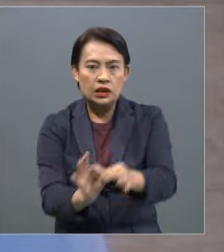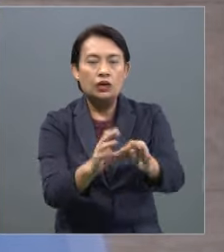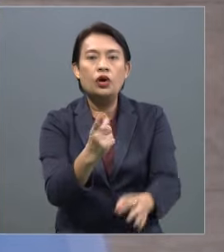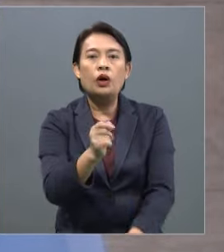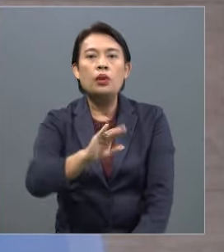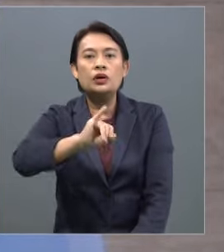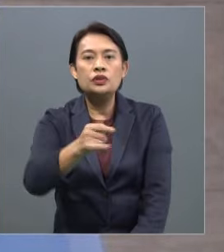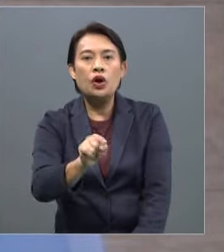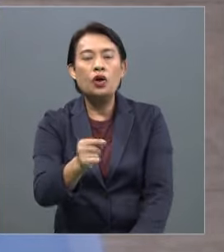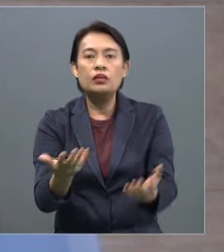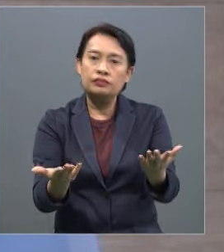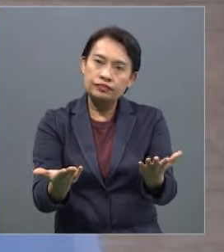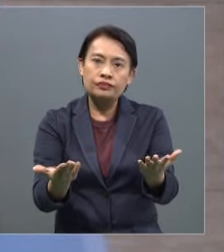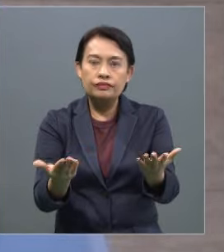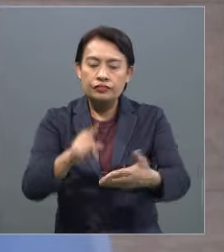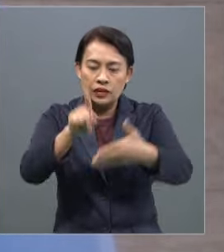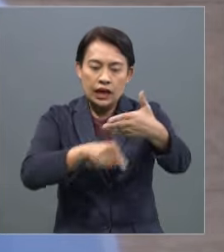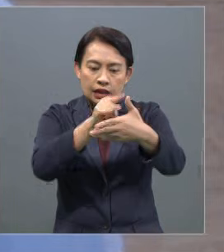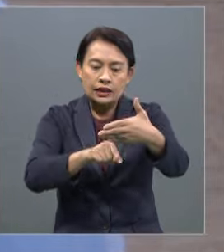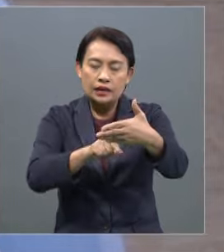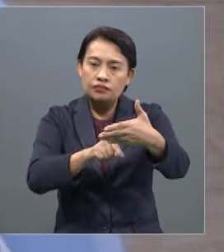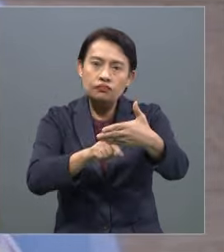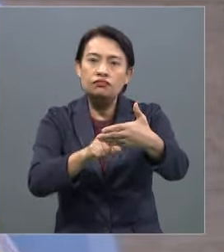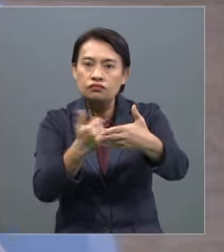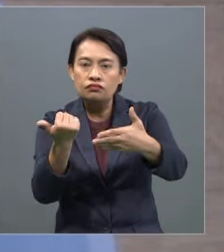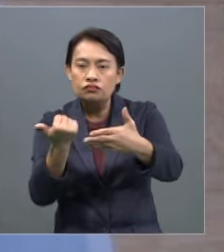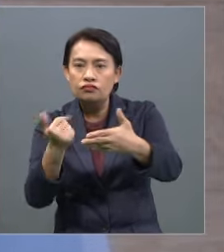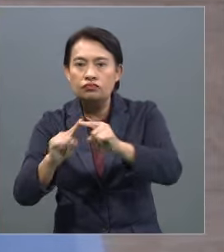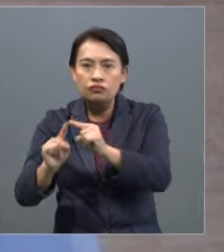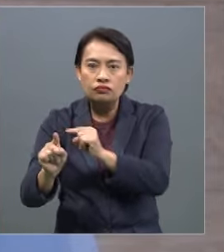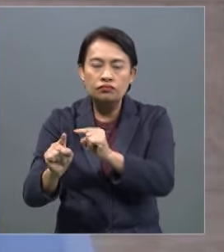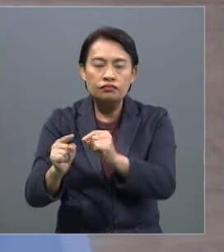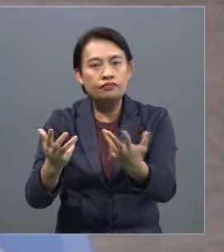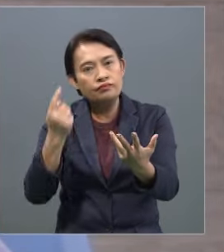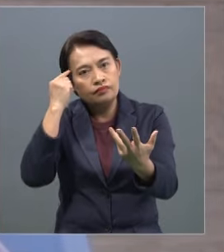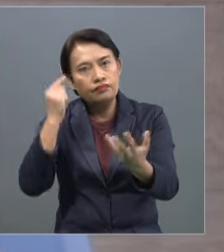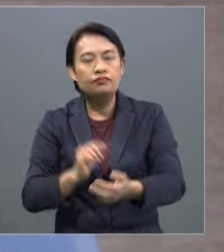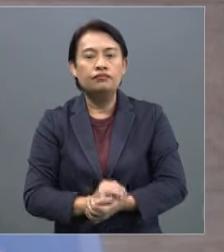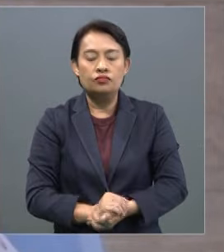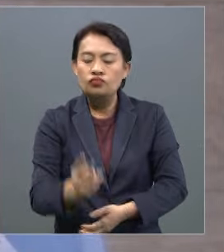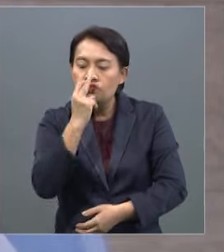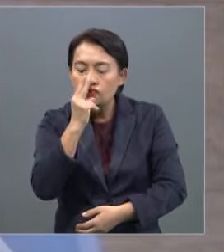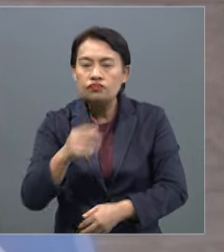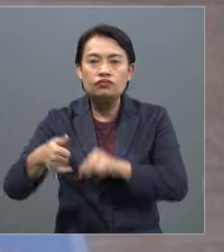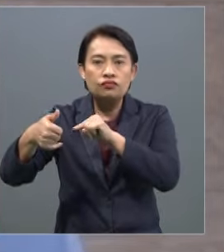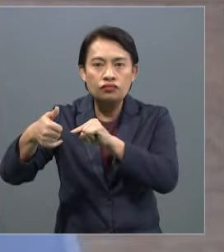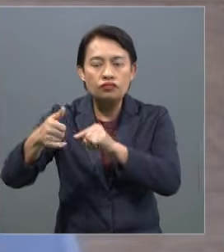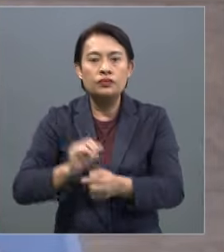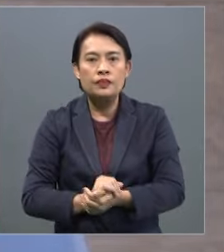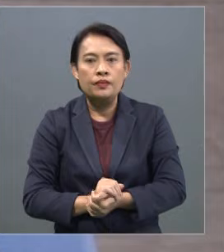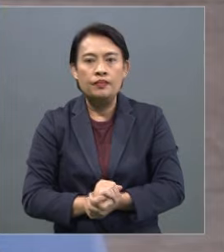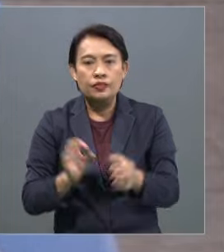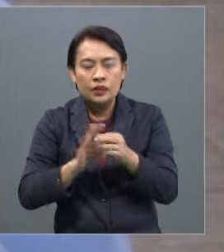ถึงจะมีบทบาทไปถึงการเลือกตั้งอื่นๆต่อไม่เนี่ยหรือไม่เนี่ยนะครับผมก็คิดว่าเป็นสิ่งที่คงต้องดูว่าจะได้มีการวาง